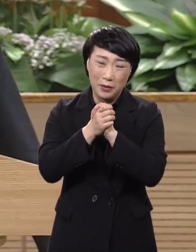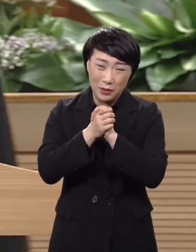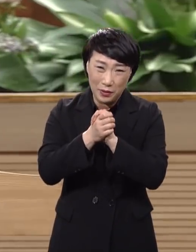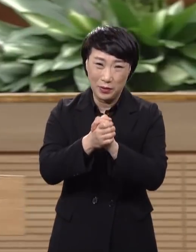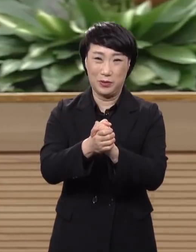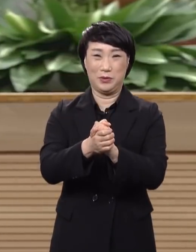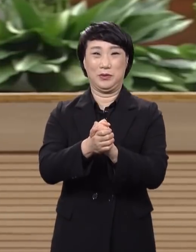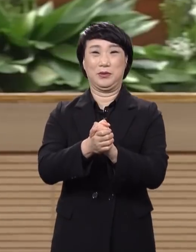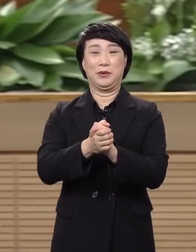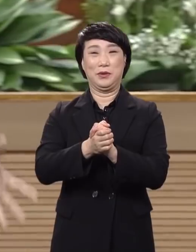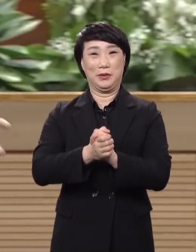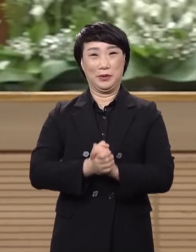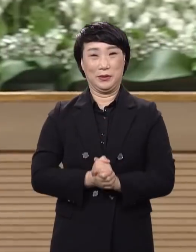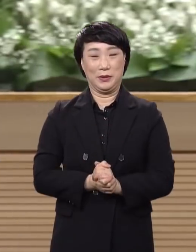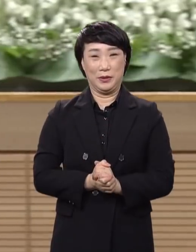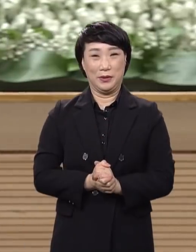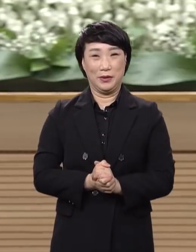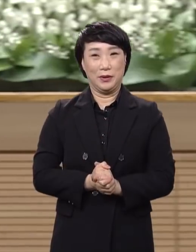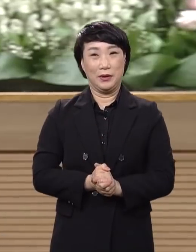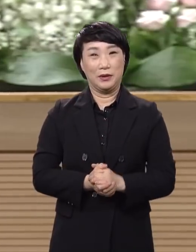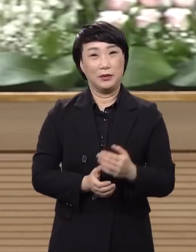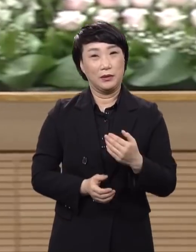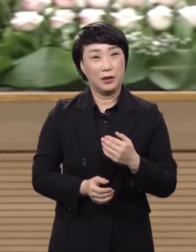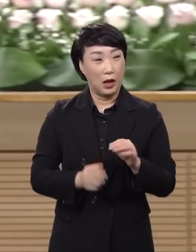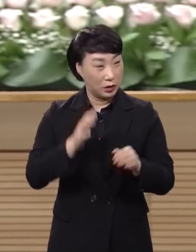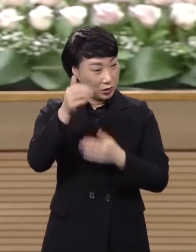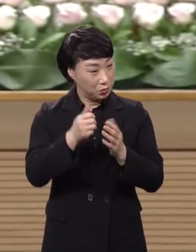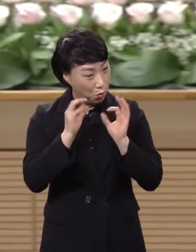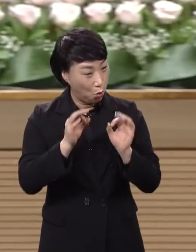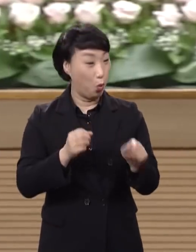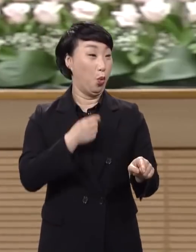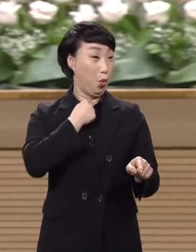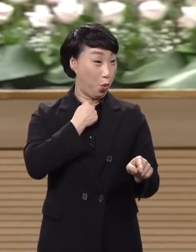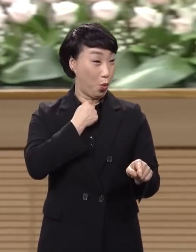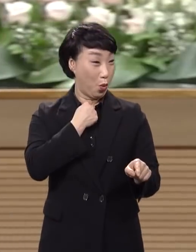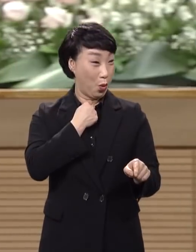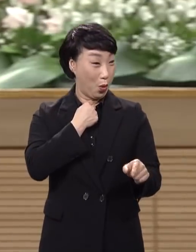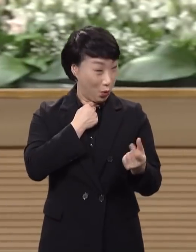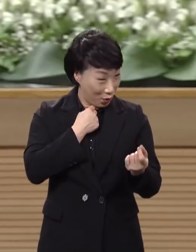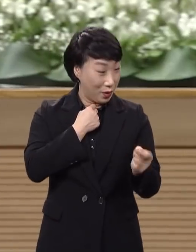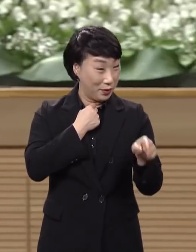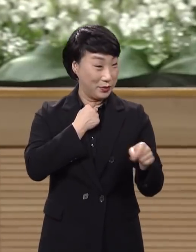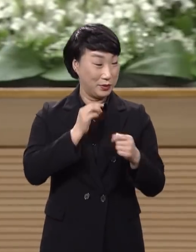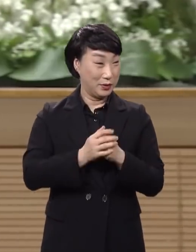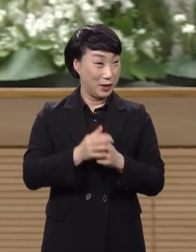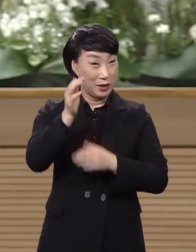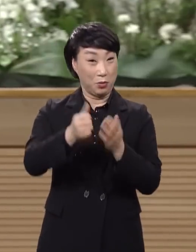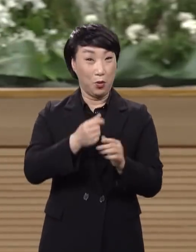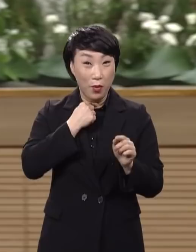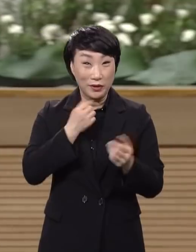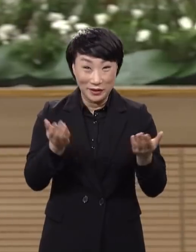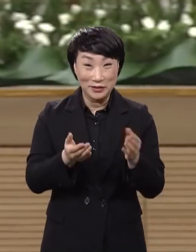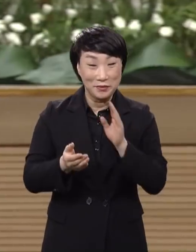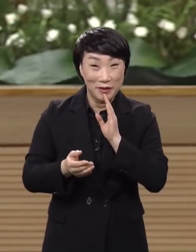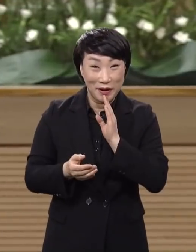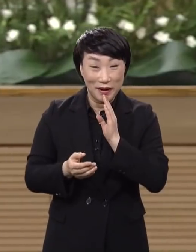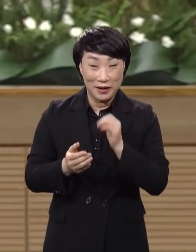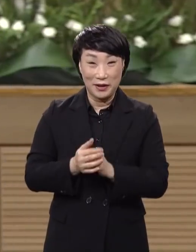간절히 기도했어요. 그거 내가 원하는 거다. 그거 내가 원하는 거야. 그거 원해.